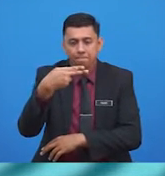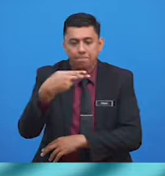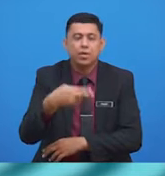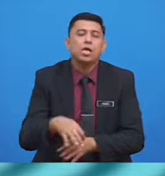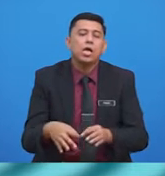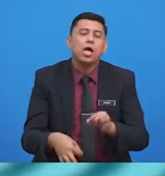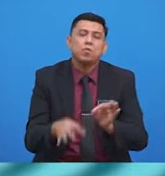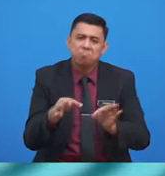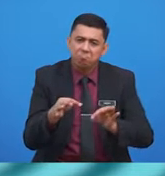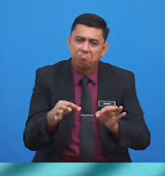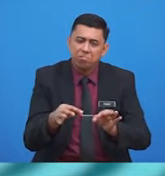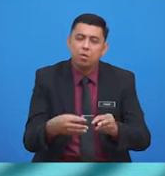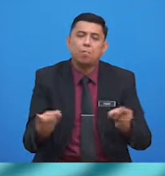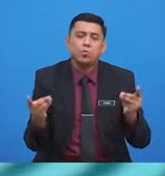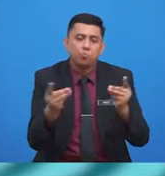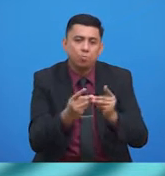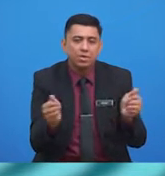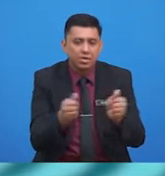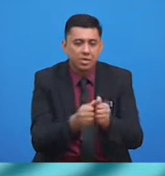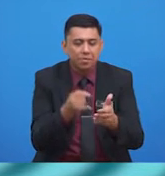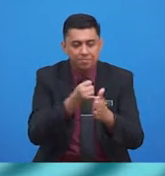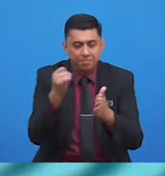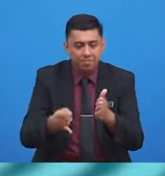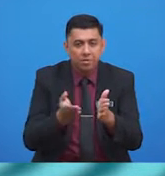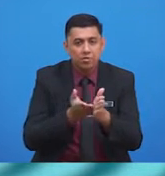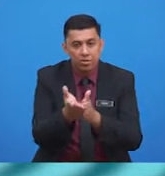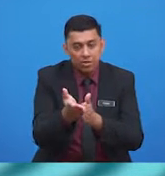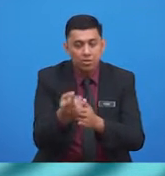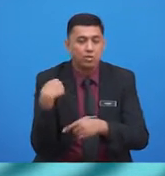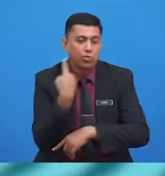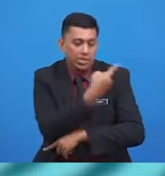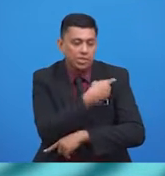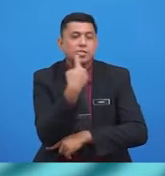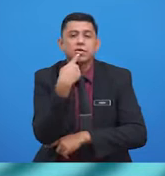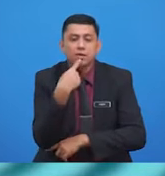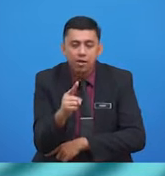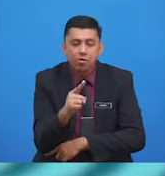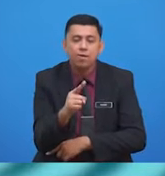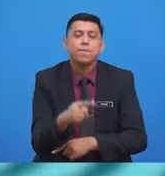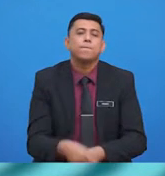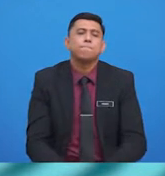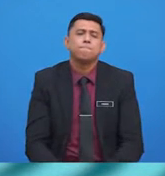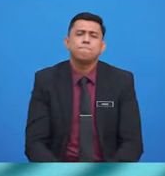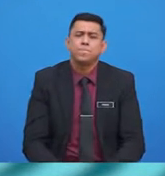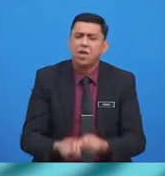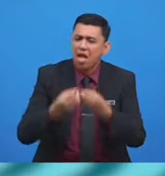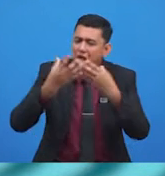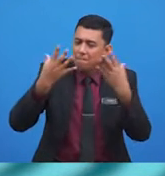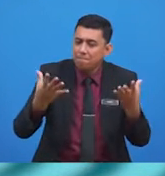membuat jika bertemu dengan jiran dan seterusnya kita akan menjawab beberapa